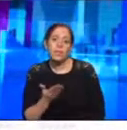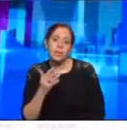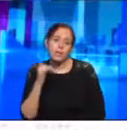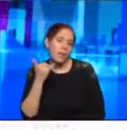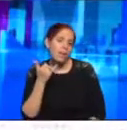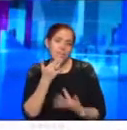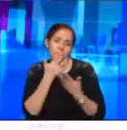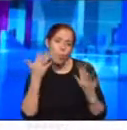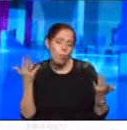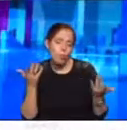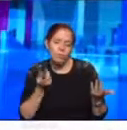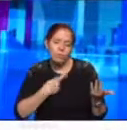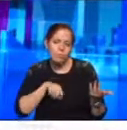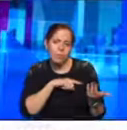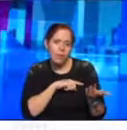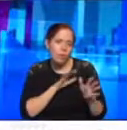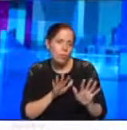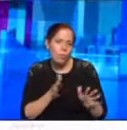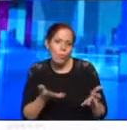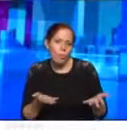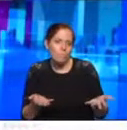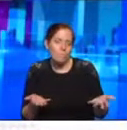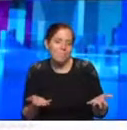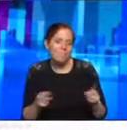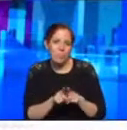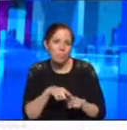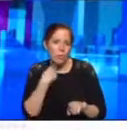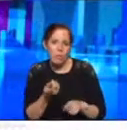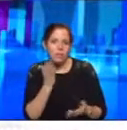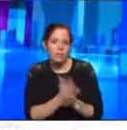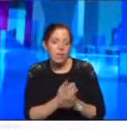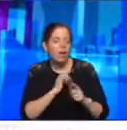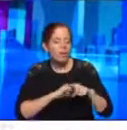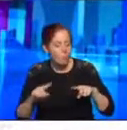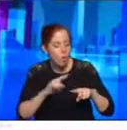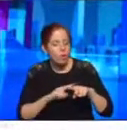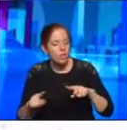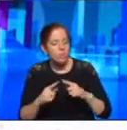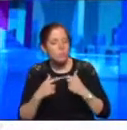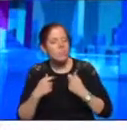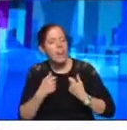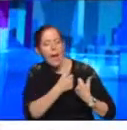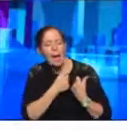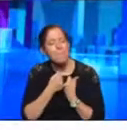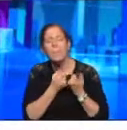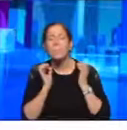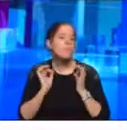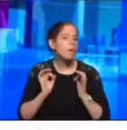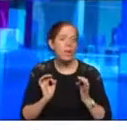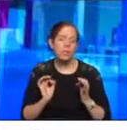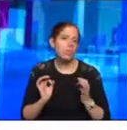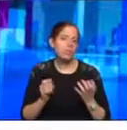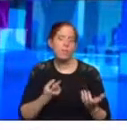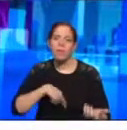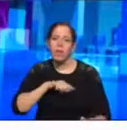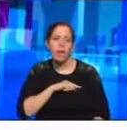כן, ברור. אנחנו פה, כמו שאמרתי, כבר כמה חודשים נלחמים באמת.